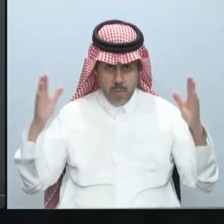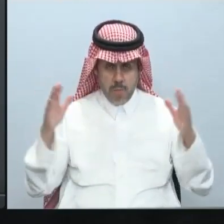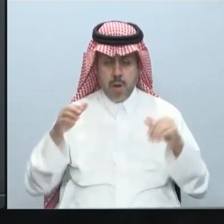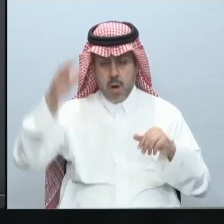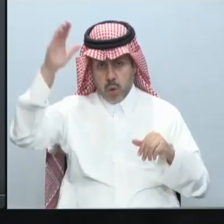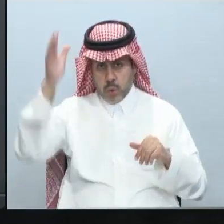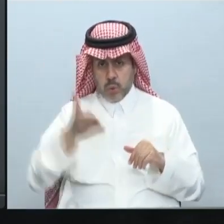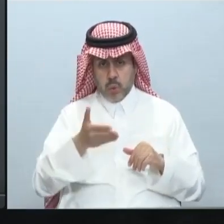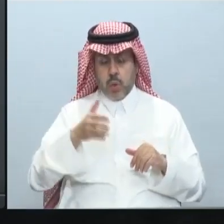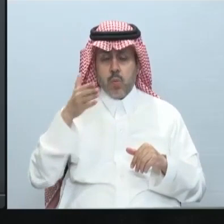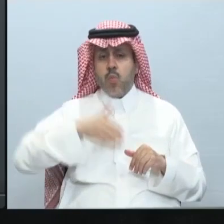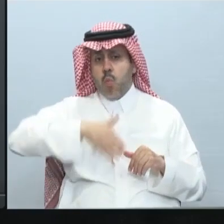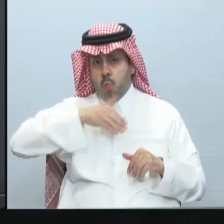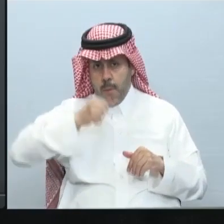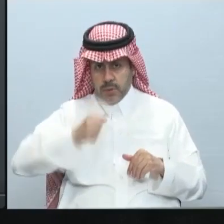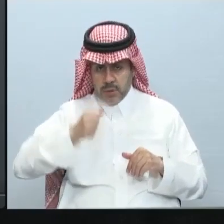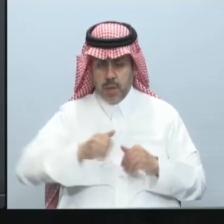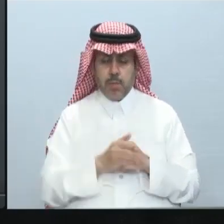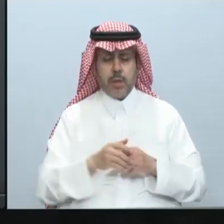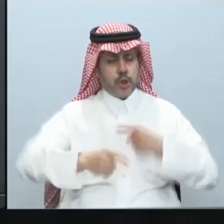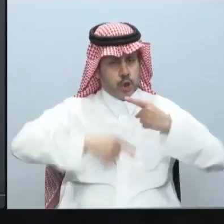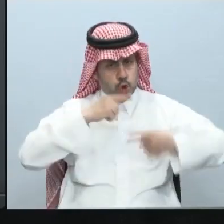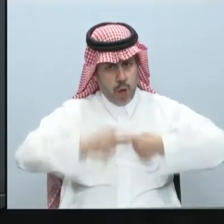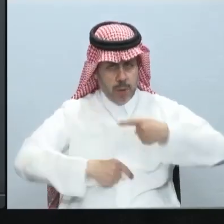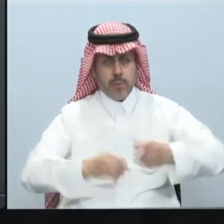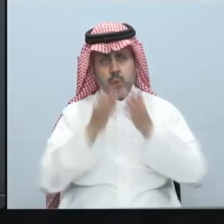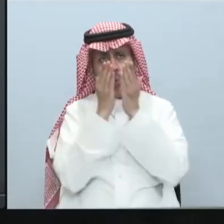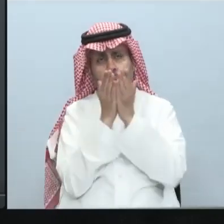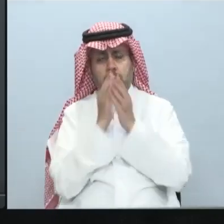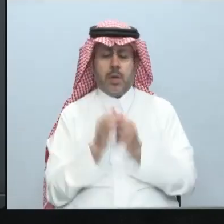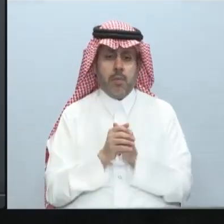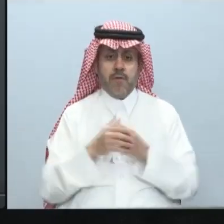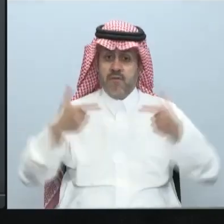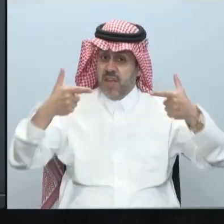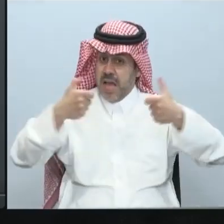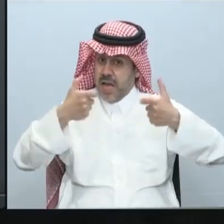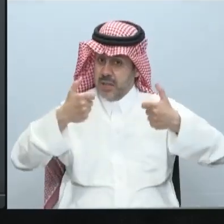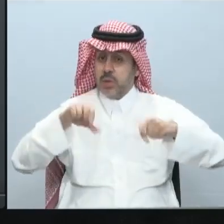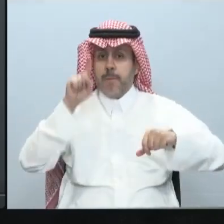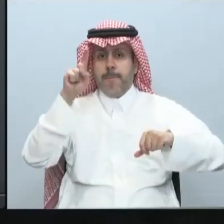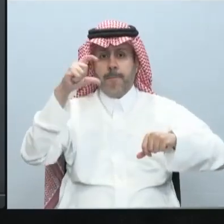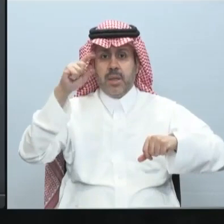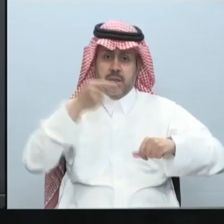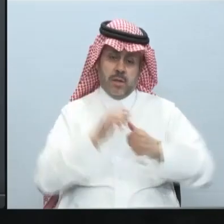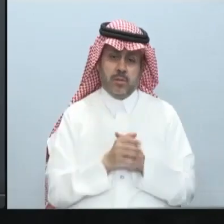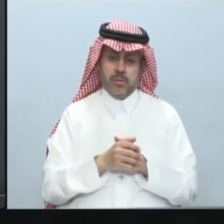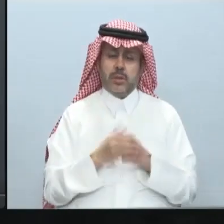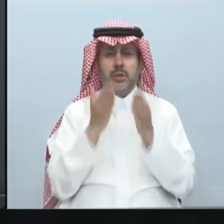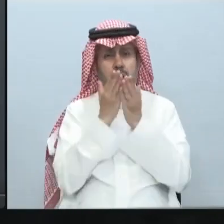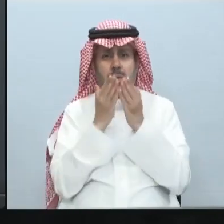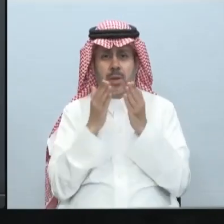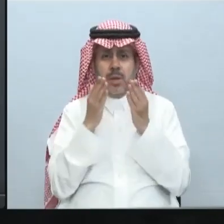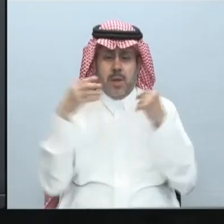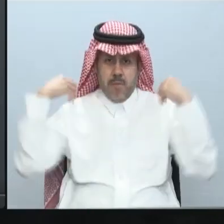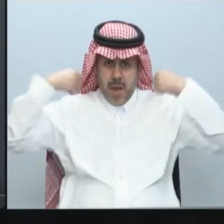هو نبينا عليه الصلاه والسلام فكان يكثر من الدعاء كما في غزوه بدر دعا ربه حتى سقط ما